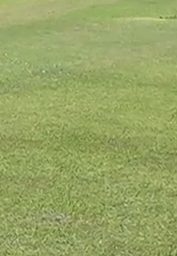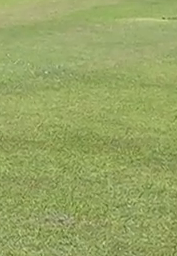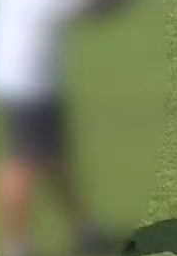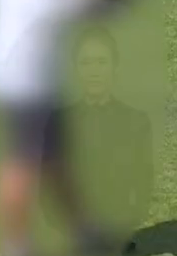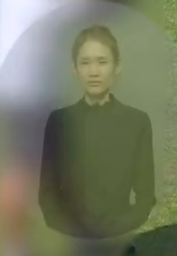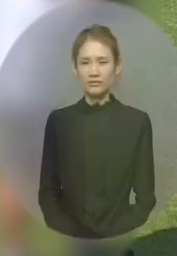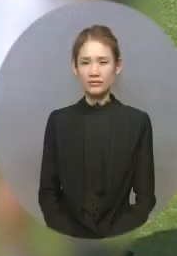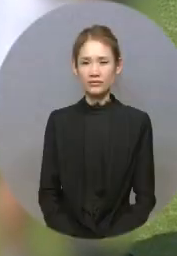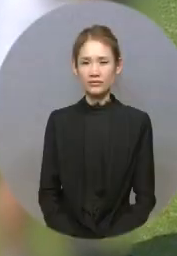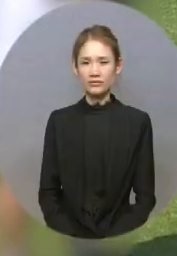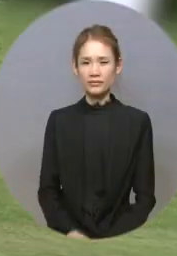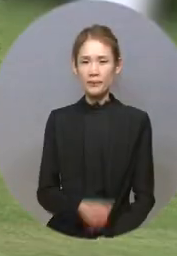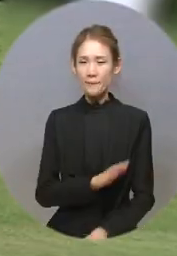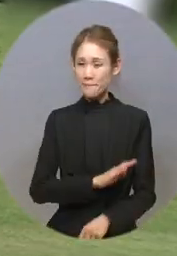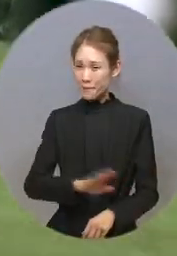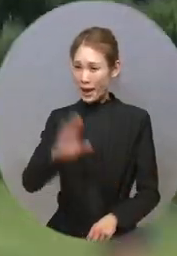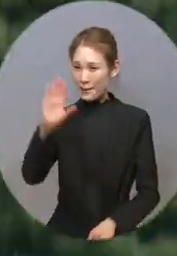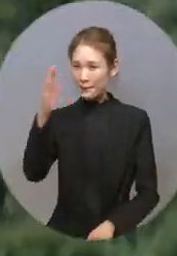잘 쳤다.